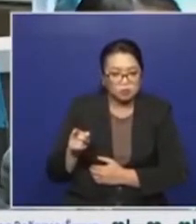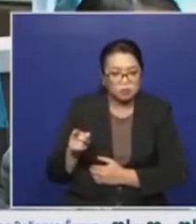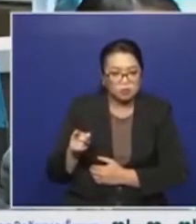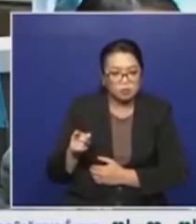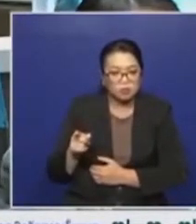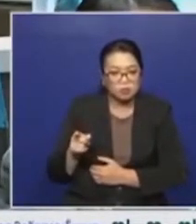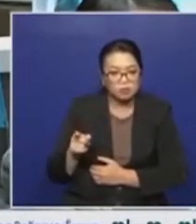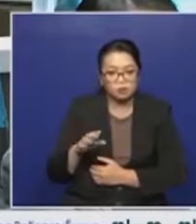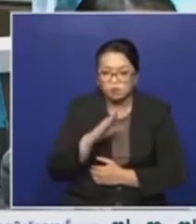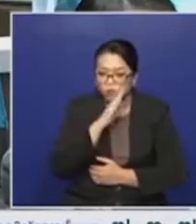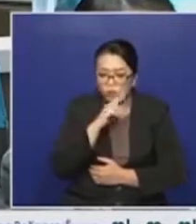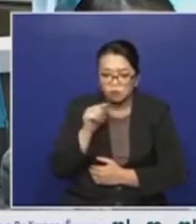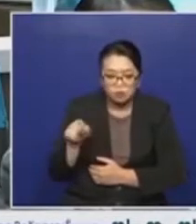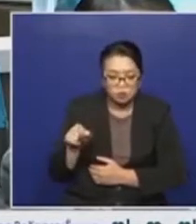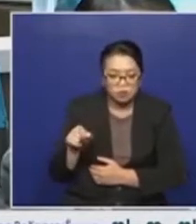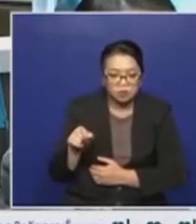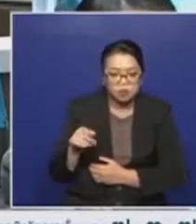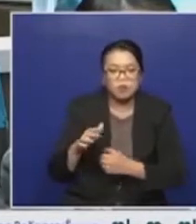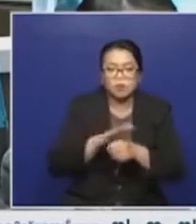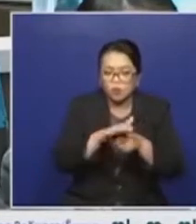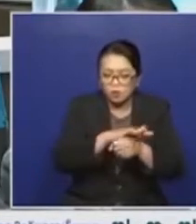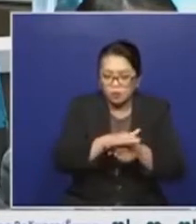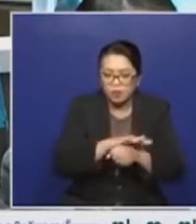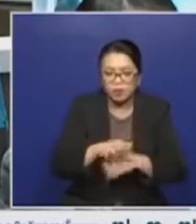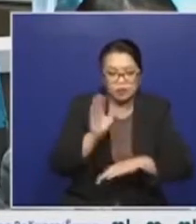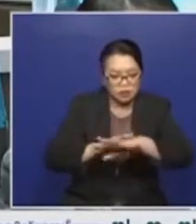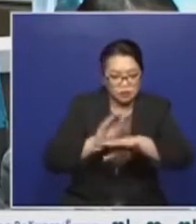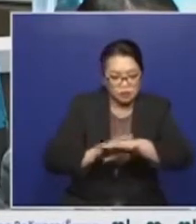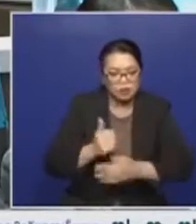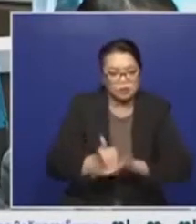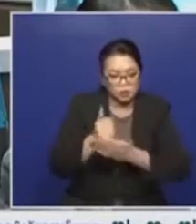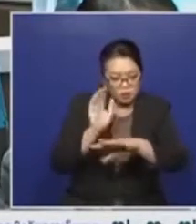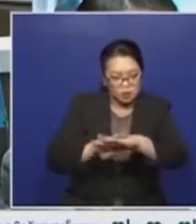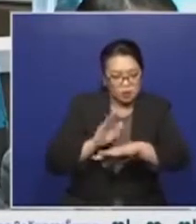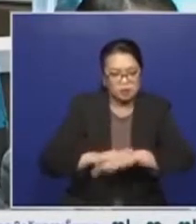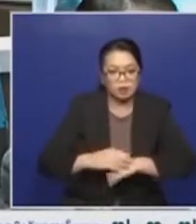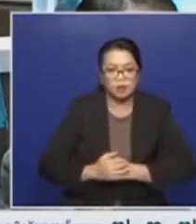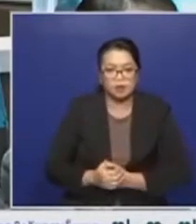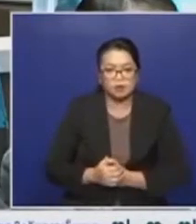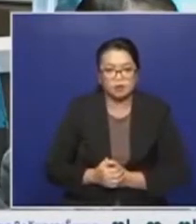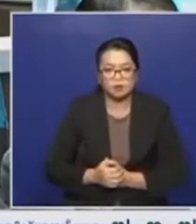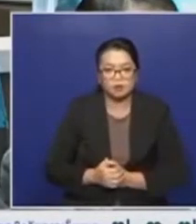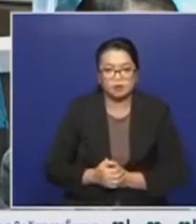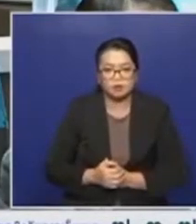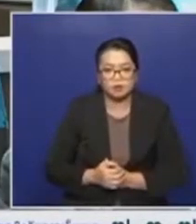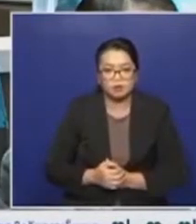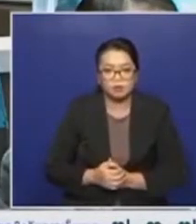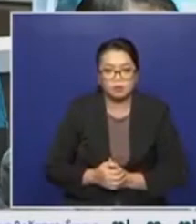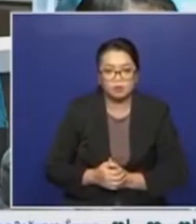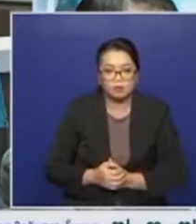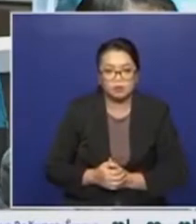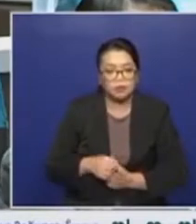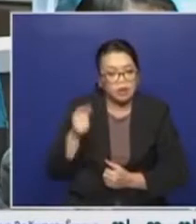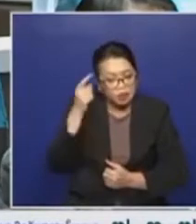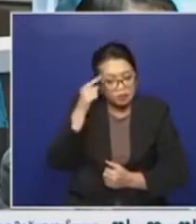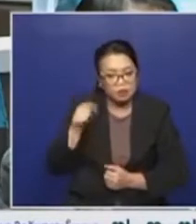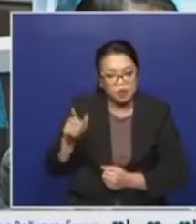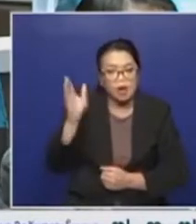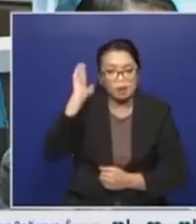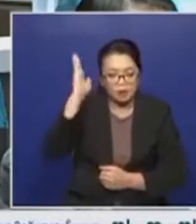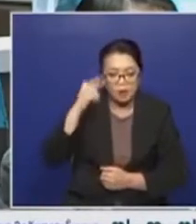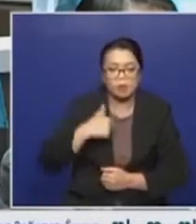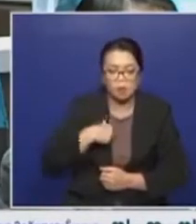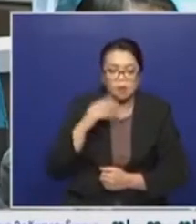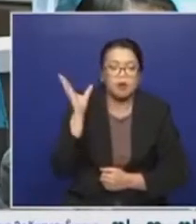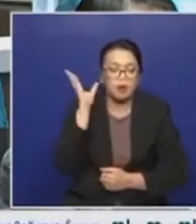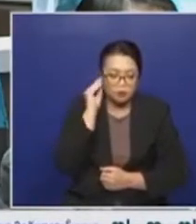ถ้าไม่ได้ก็เอาพอดีพอดีนะครับท่านเพื่อความเคารพในแนวความคิดเห็นสิ่งที่เจ้าหน้าที่ฝ่ายผมก็ถือว่า